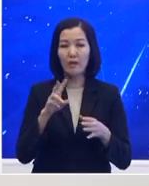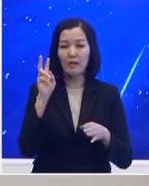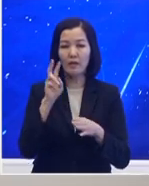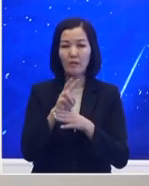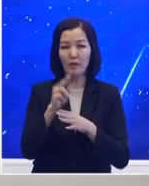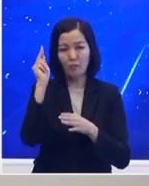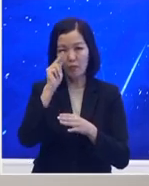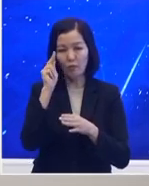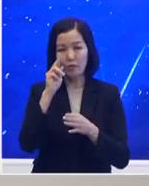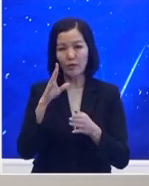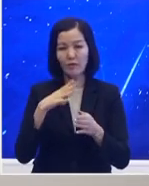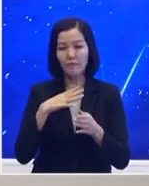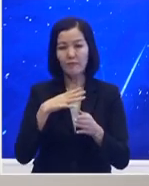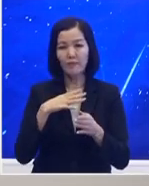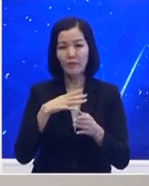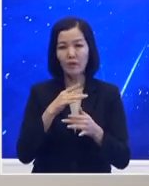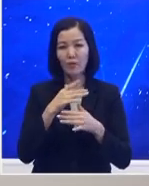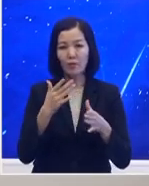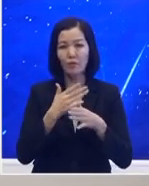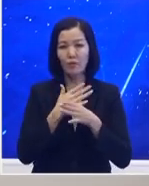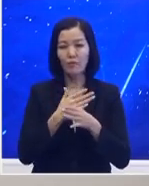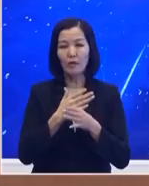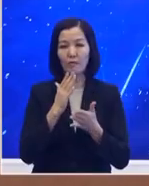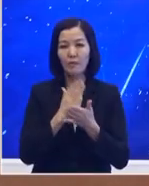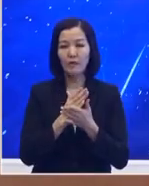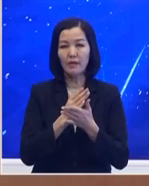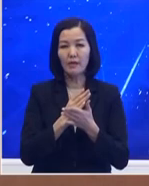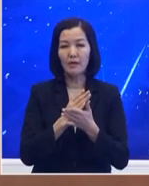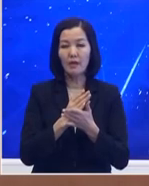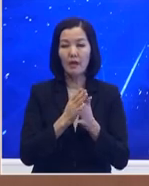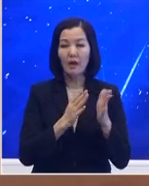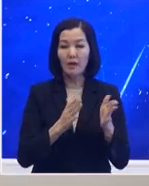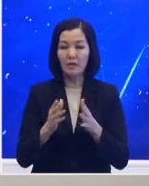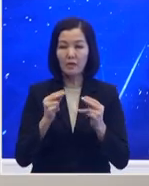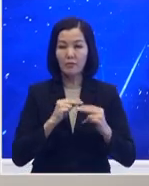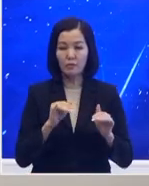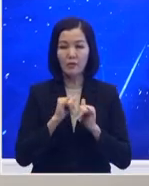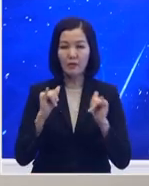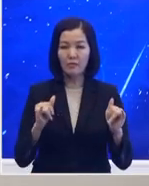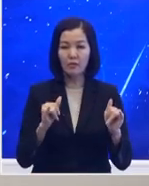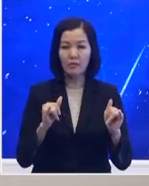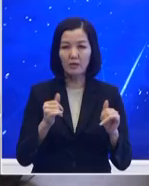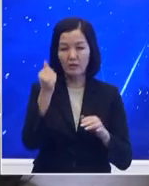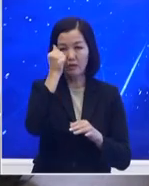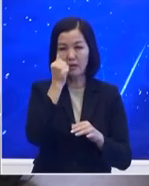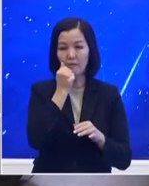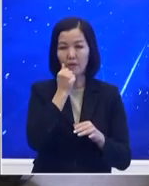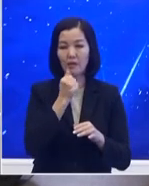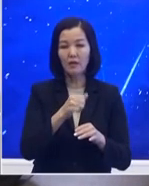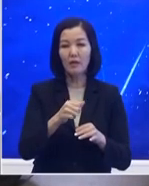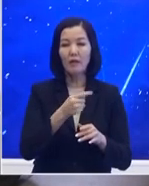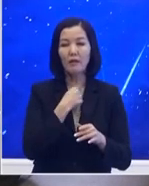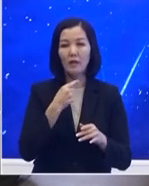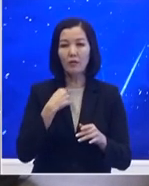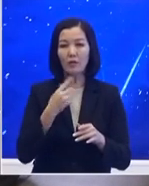оқыдым. Бізге көмек болып жатыр. Ақырын-ақырын жұмысымыз жүріп жатыр. Рахмет мемлекетімізге. Талдықорғанда